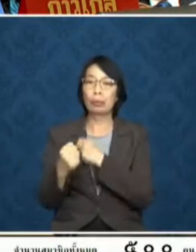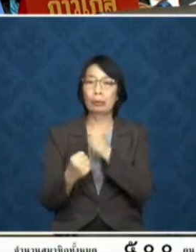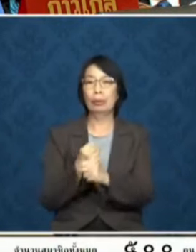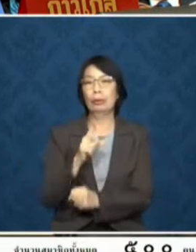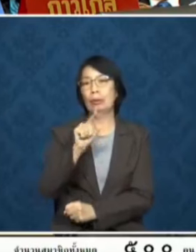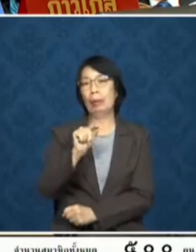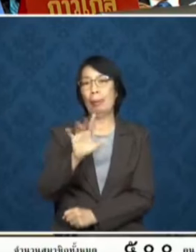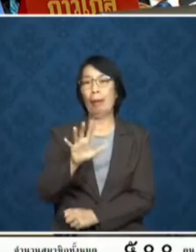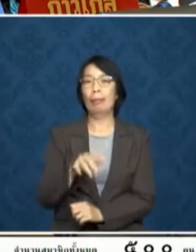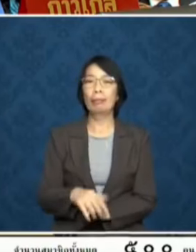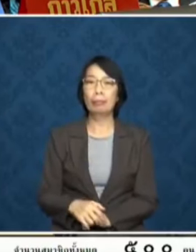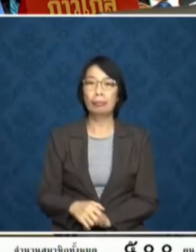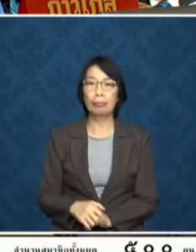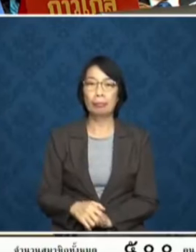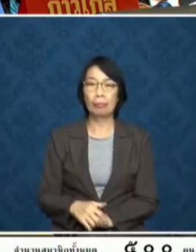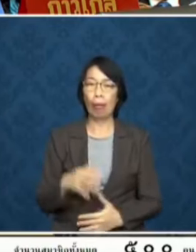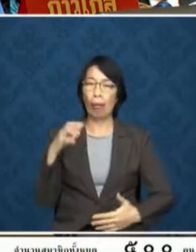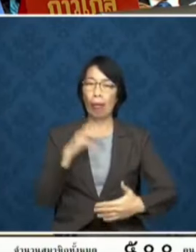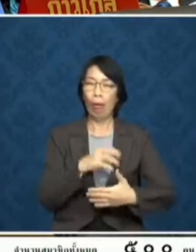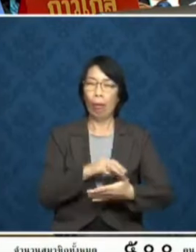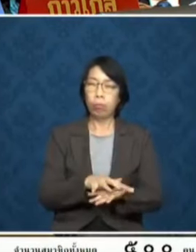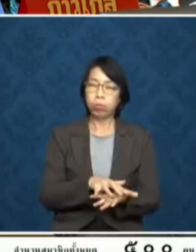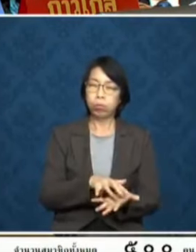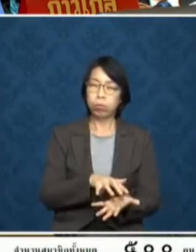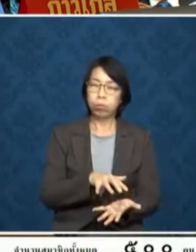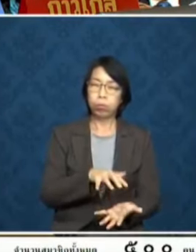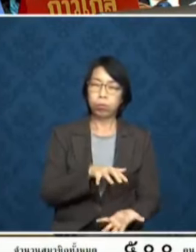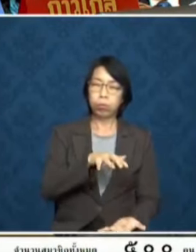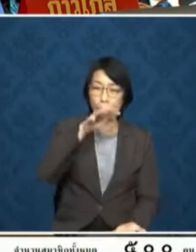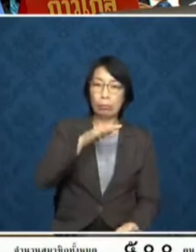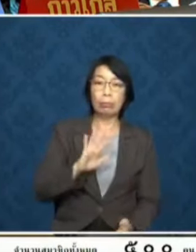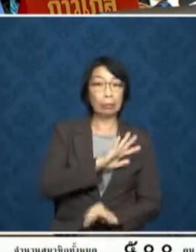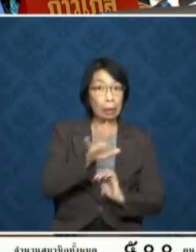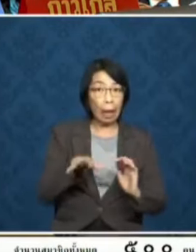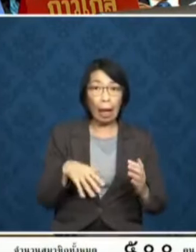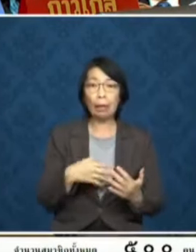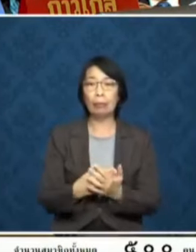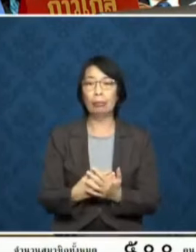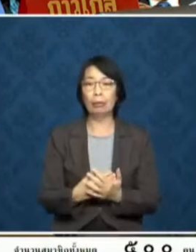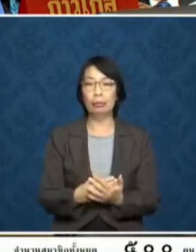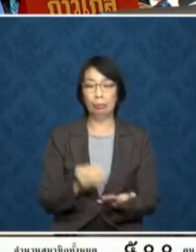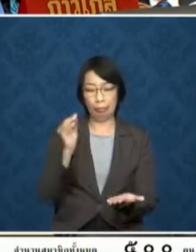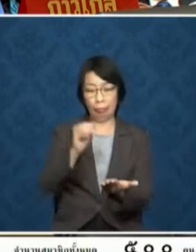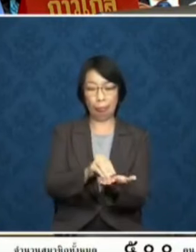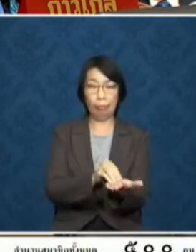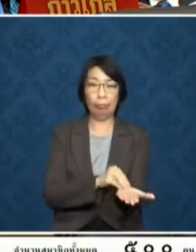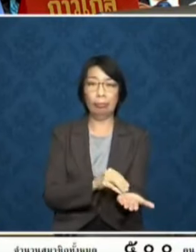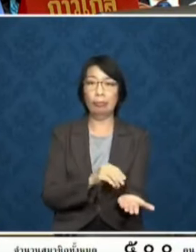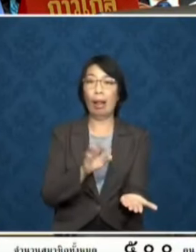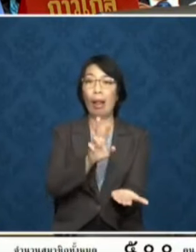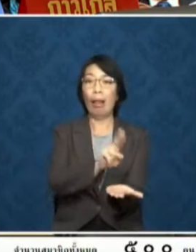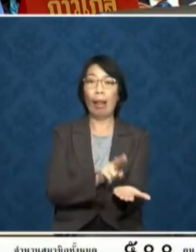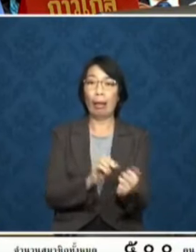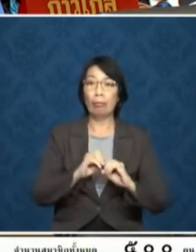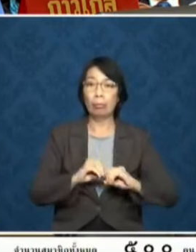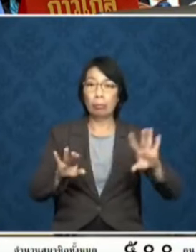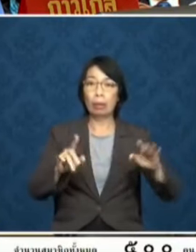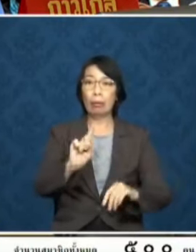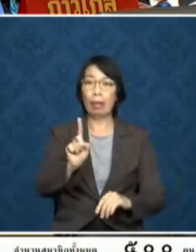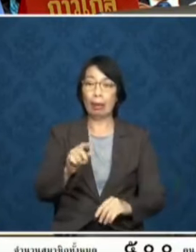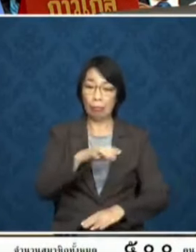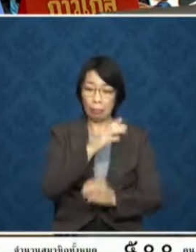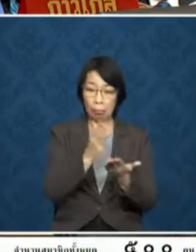25ปีคุมทรัพย์มหาศาลจากการลงทุนในพลังงานทั้งหมดไม่ปรากฏต่อสาธารณะค่ะว่าจะจัดสรรให้ในพลค